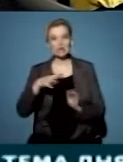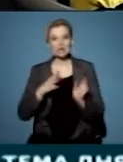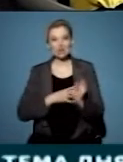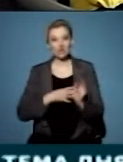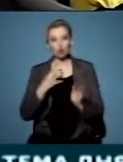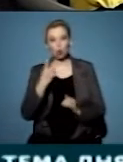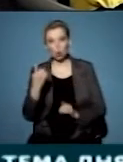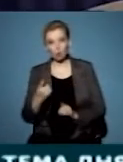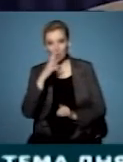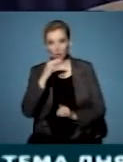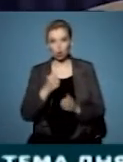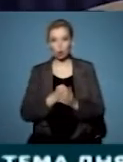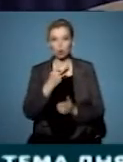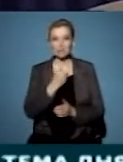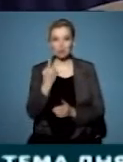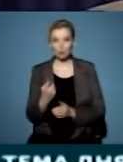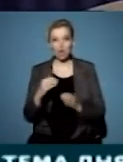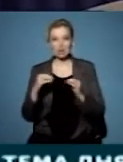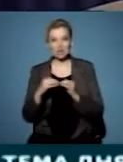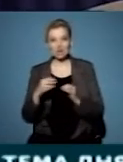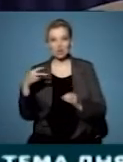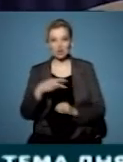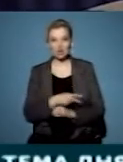і 41-й маршрут до 31-го, 10-го,